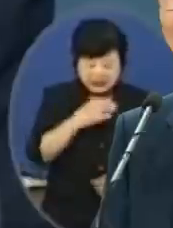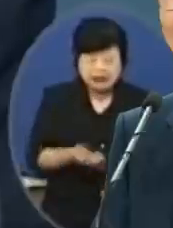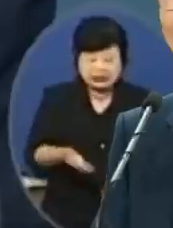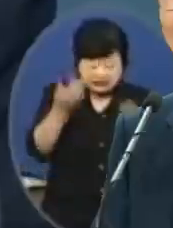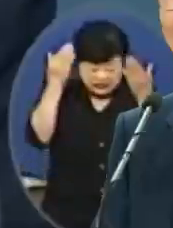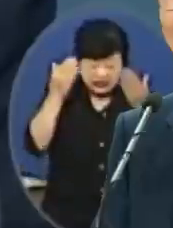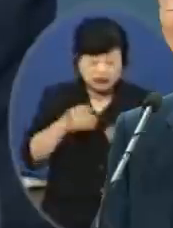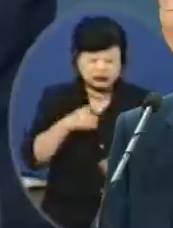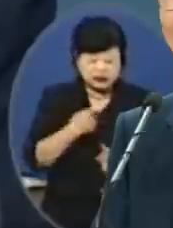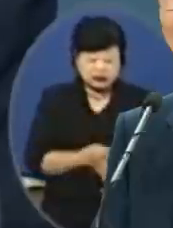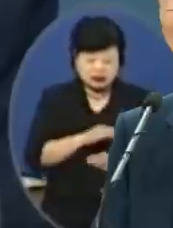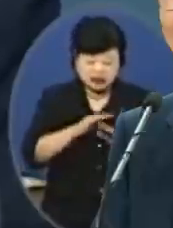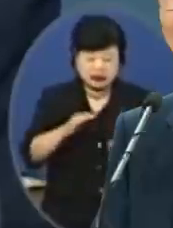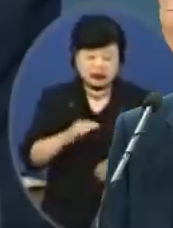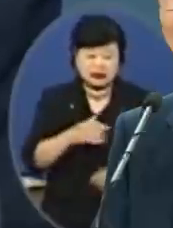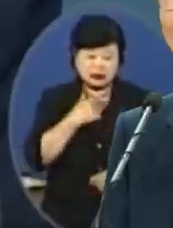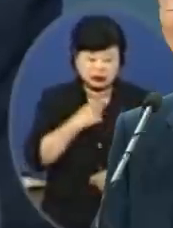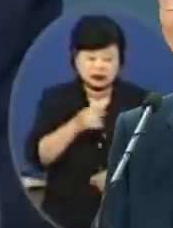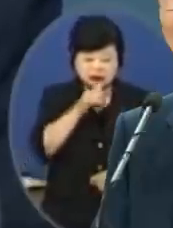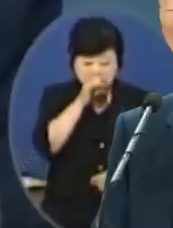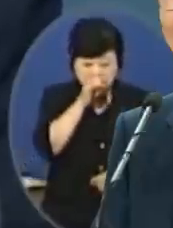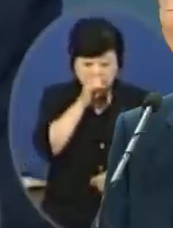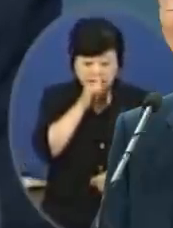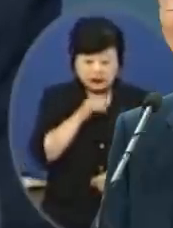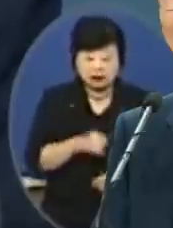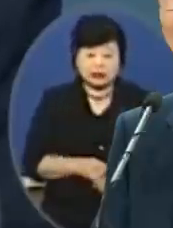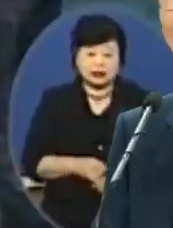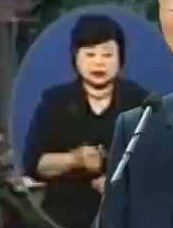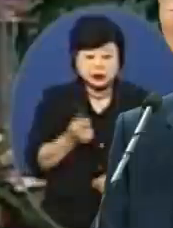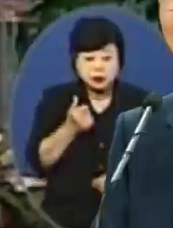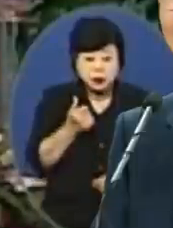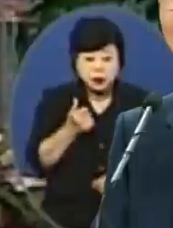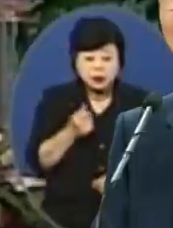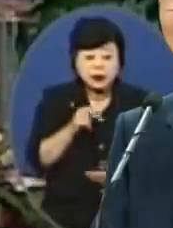해결되기를 기다리는 것입니다. 그러나 그 작은 불화가